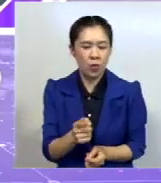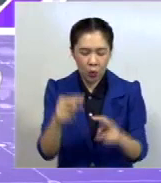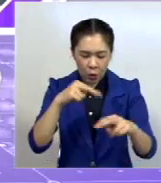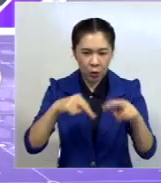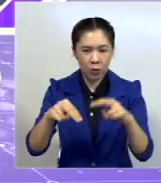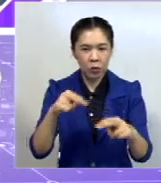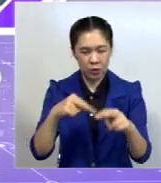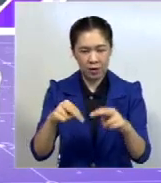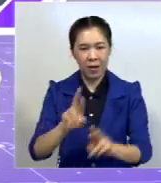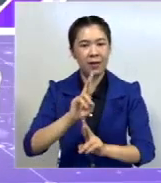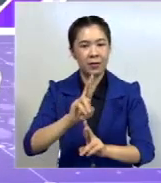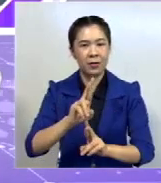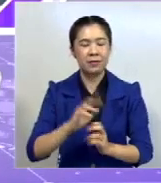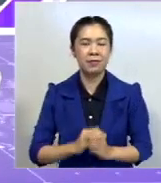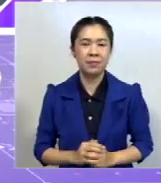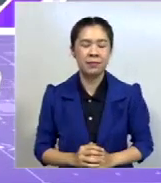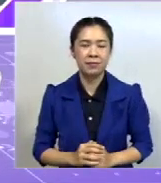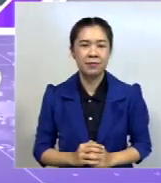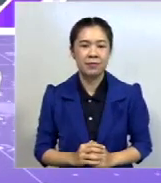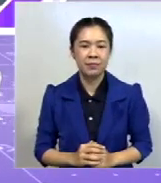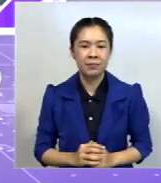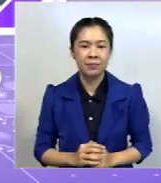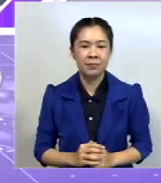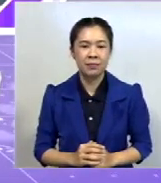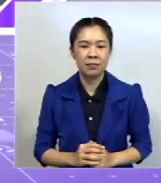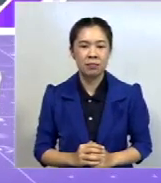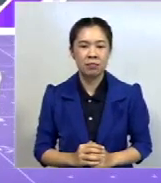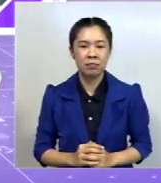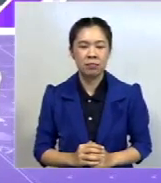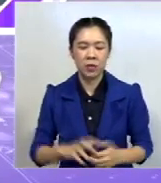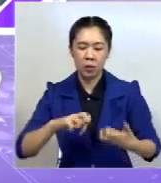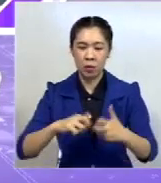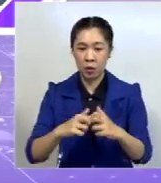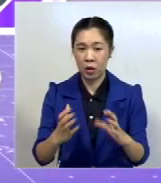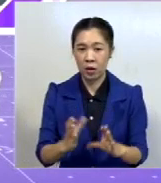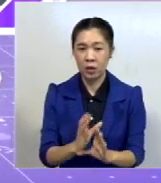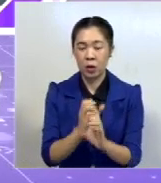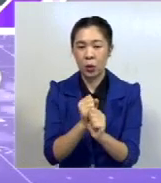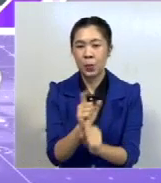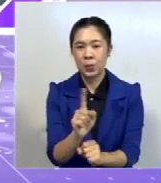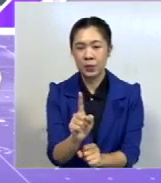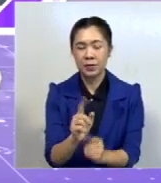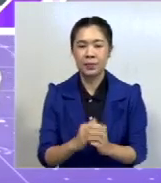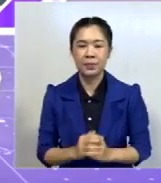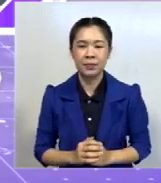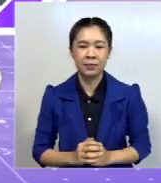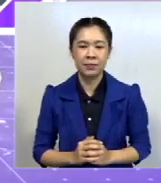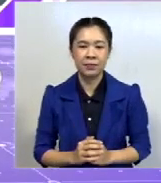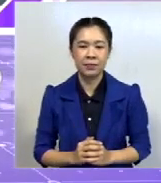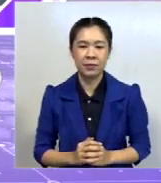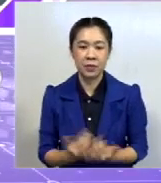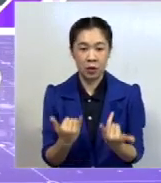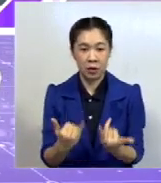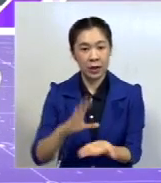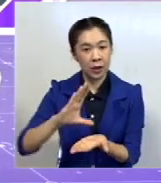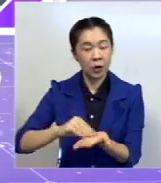นกว่าสถานการณ์จะนิ่งนอนใจ ใช่ใช่ครับ พื้นที่เสียหายตกลงตอนนี้ประมาณเท่าไหร่อะคะ อย่างข้อมูลตอนนี้ต้